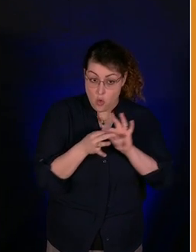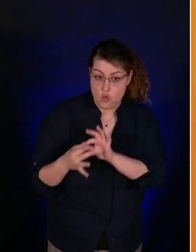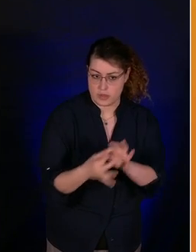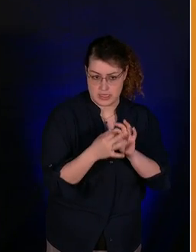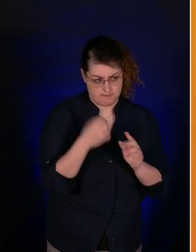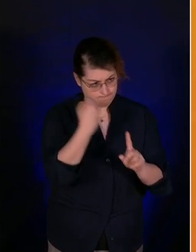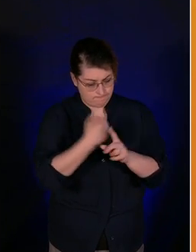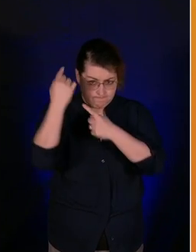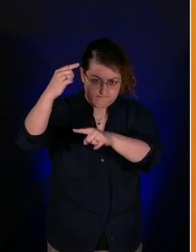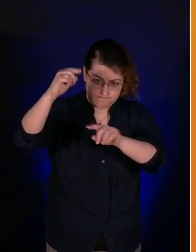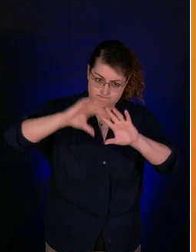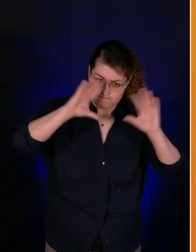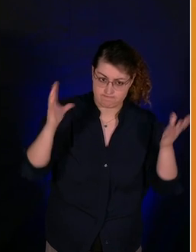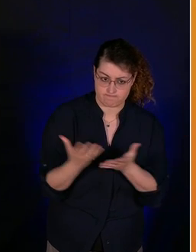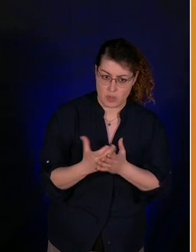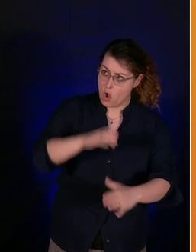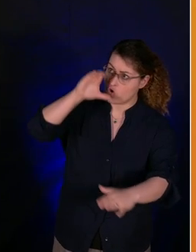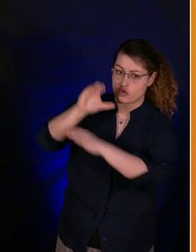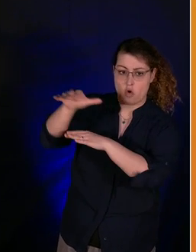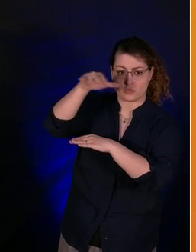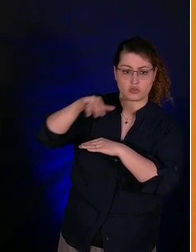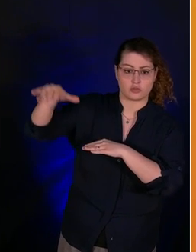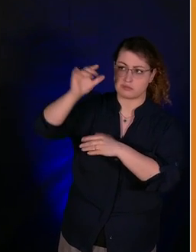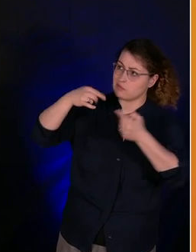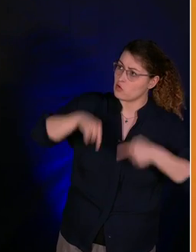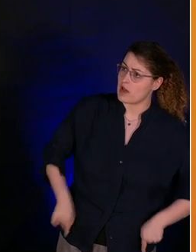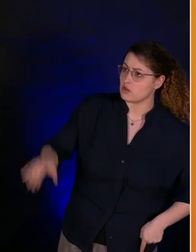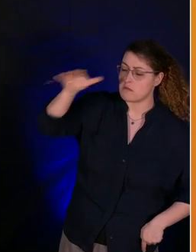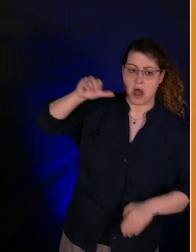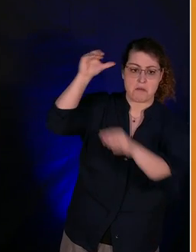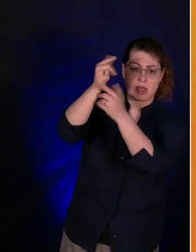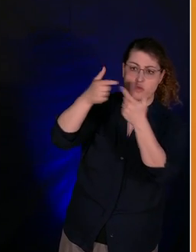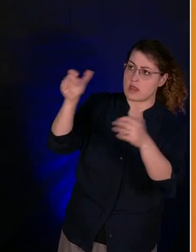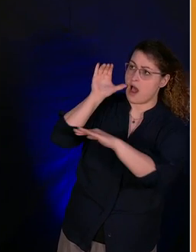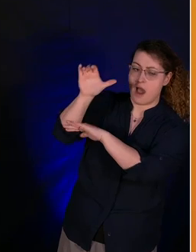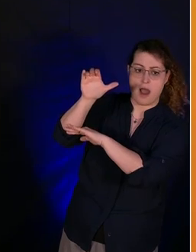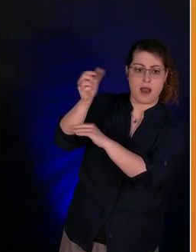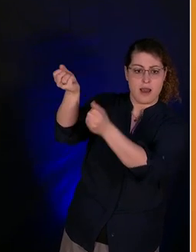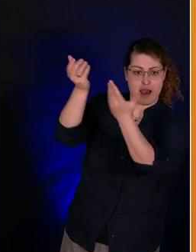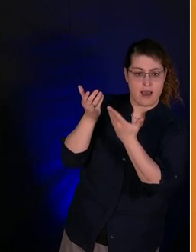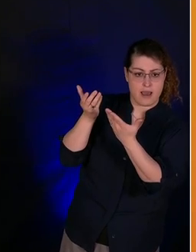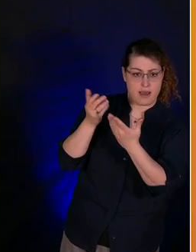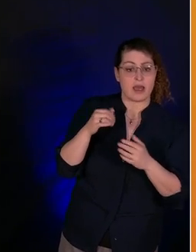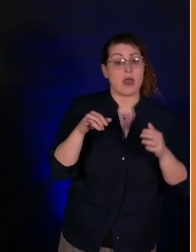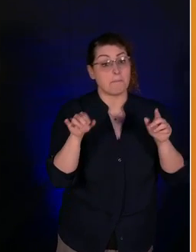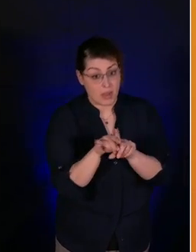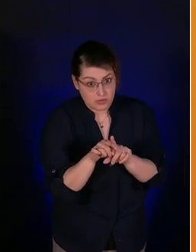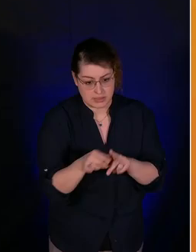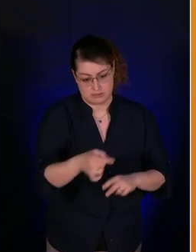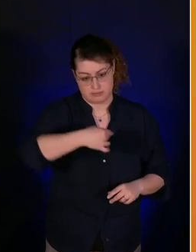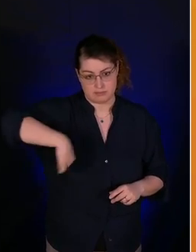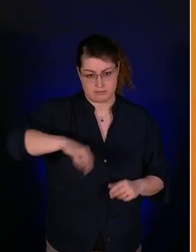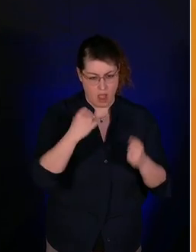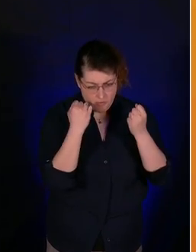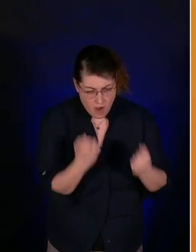revendications pour contrer, certes, les mauvais coups du gouvernement et du patronat, mais aussi et surtout renforcer